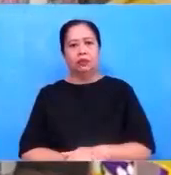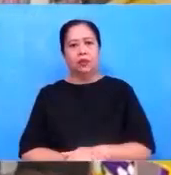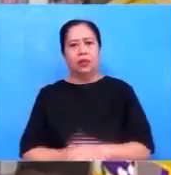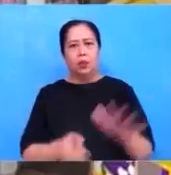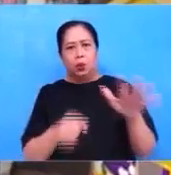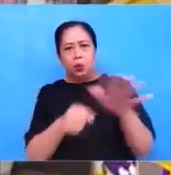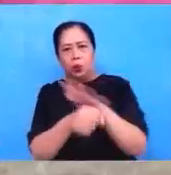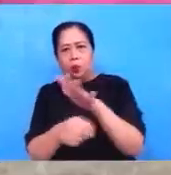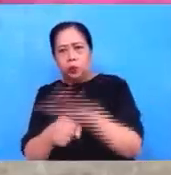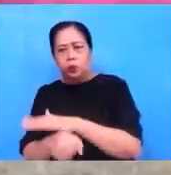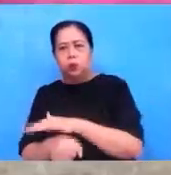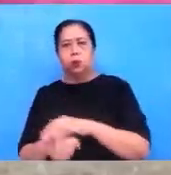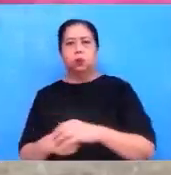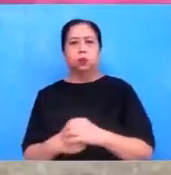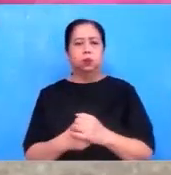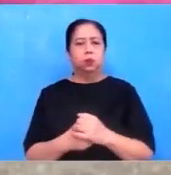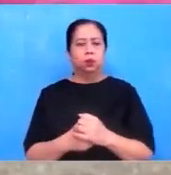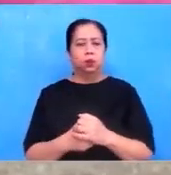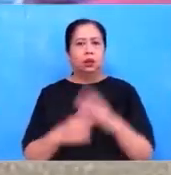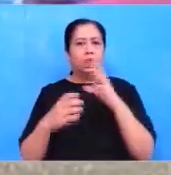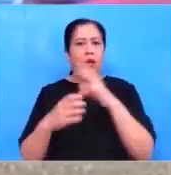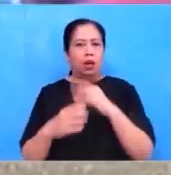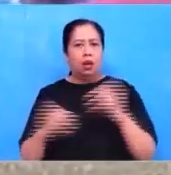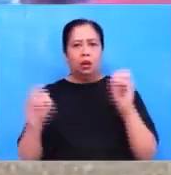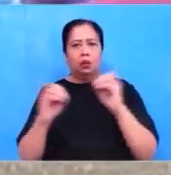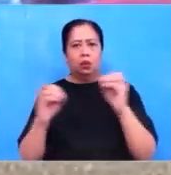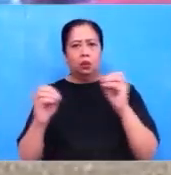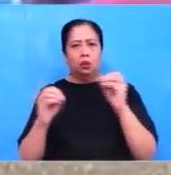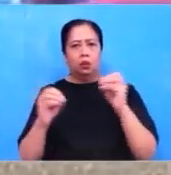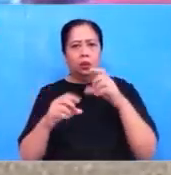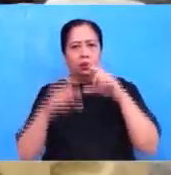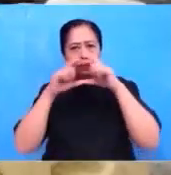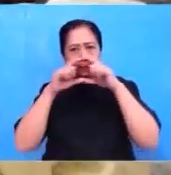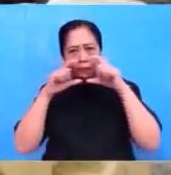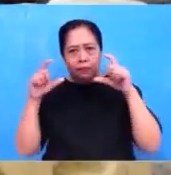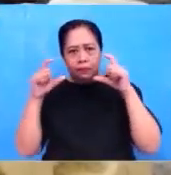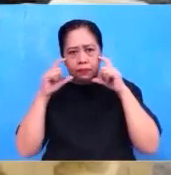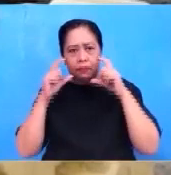siksikan at walang suot na face mask.